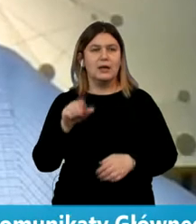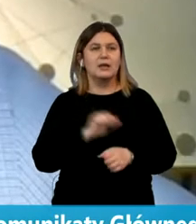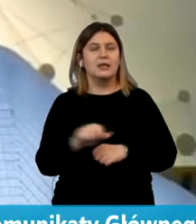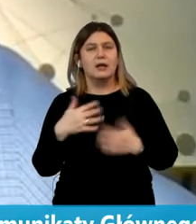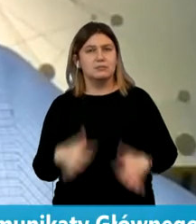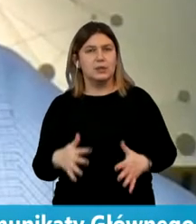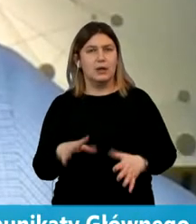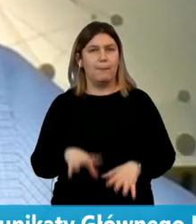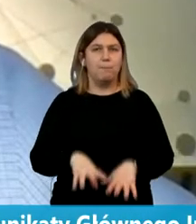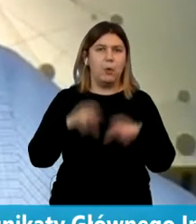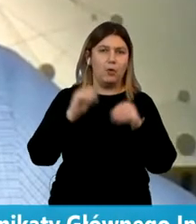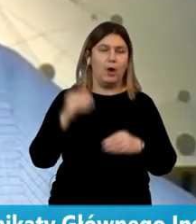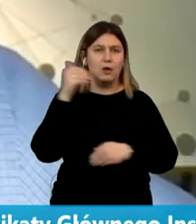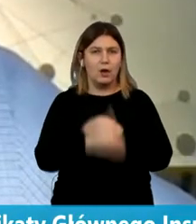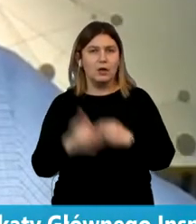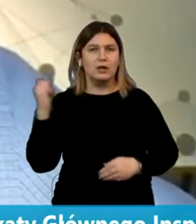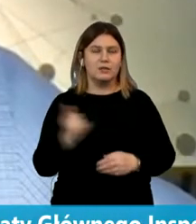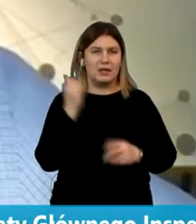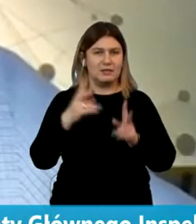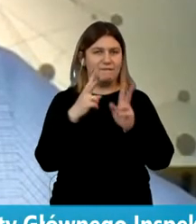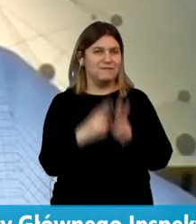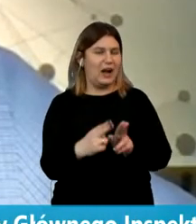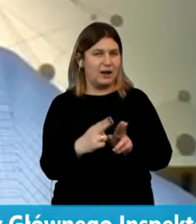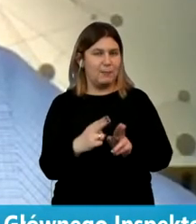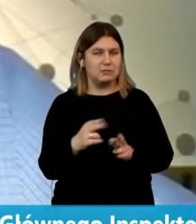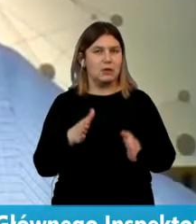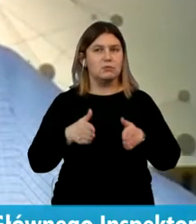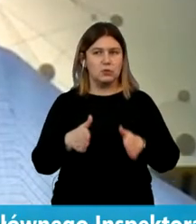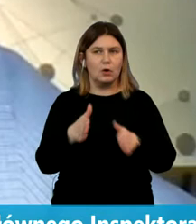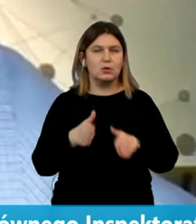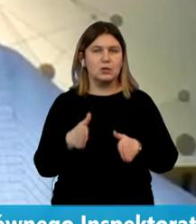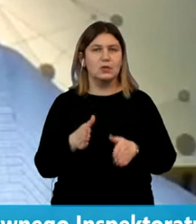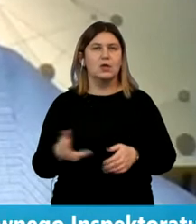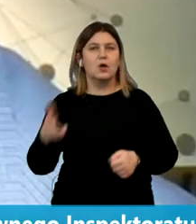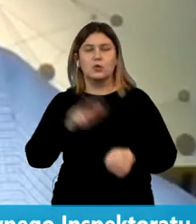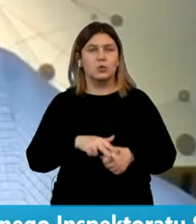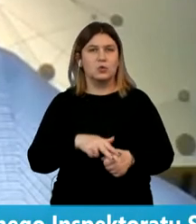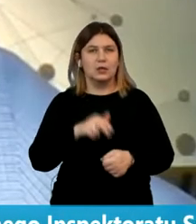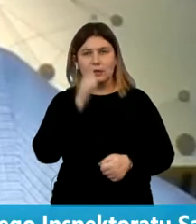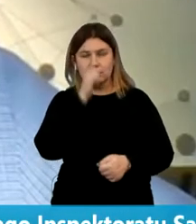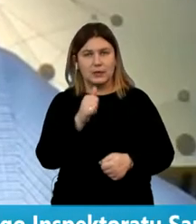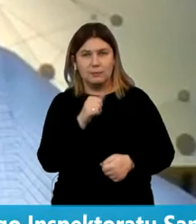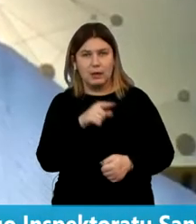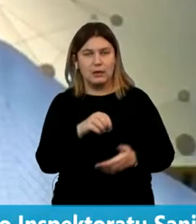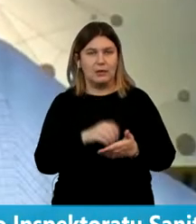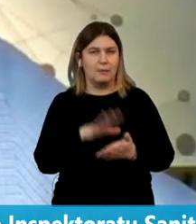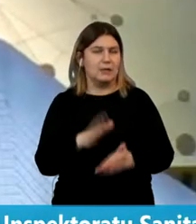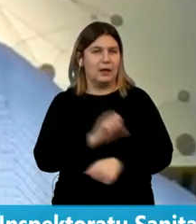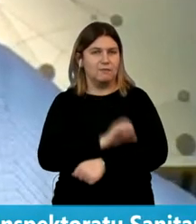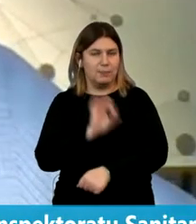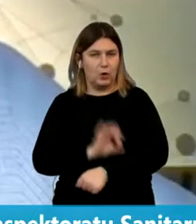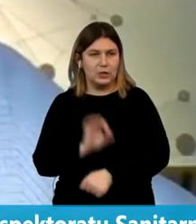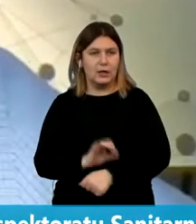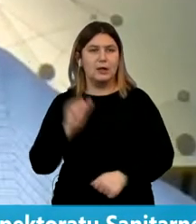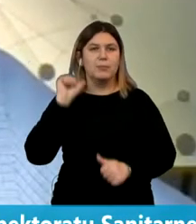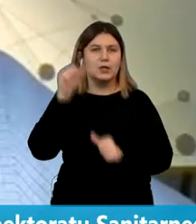jest początek i gdzieś koniec i zawsze zostaje jakiś fragment drogi, który nie zmieścił się w danym projekcie. My każdego